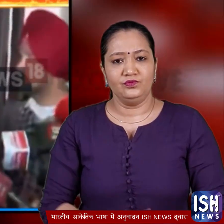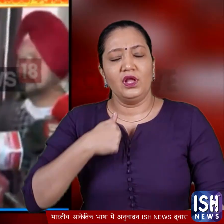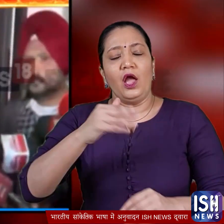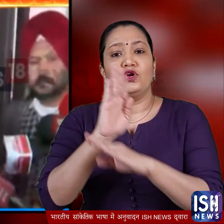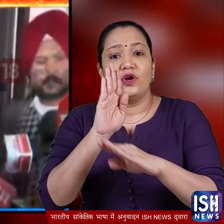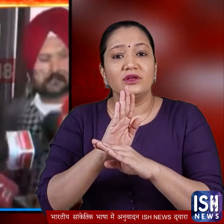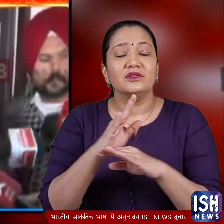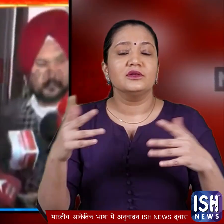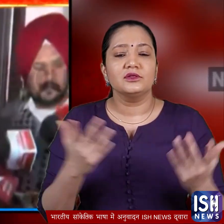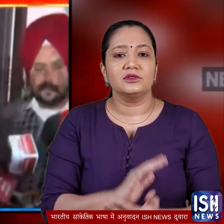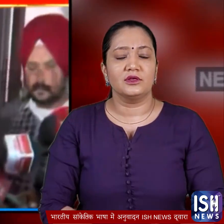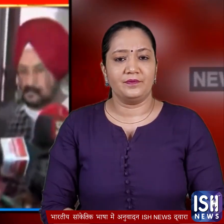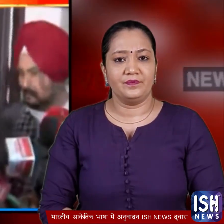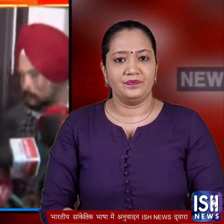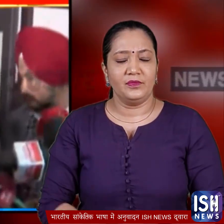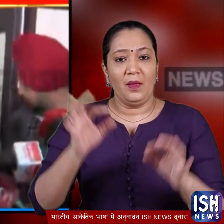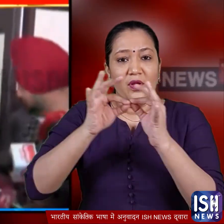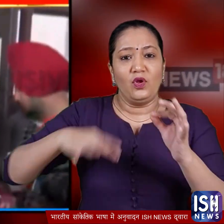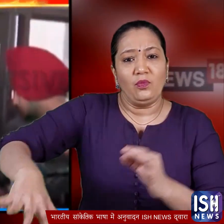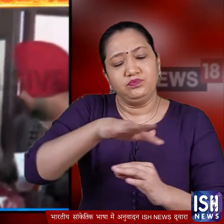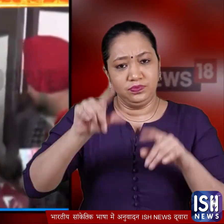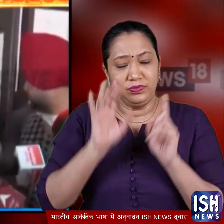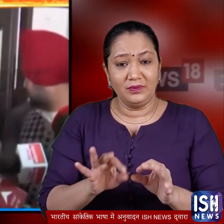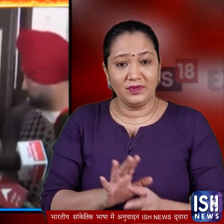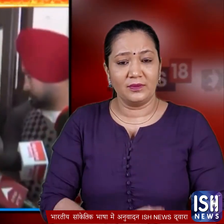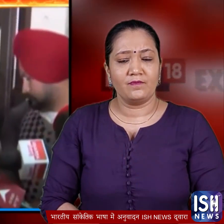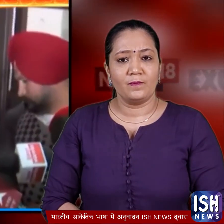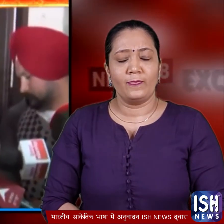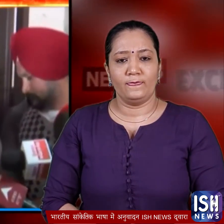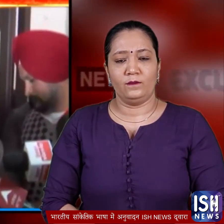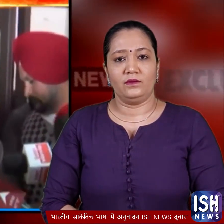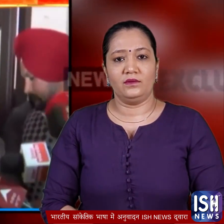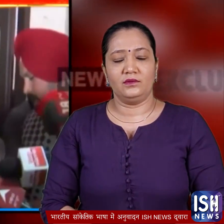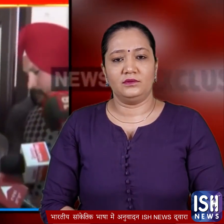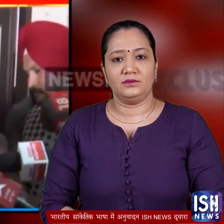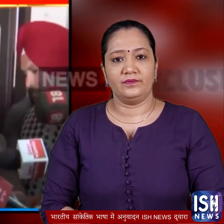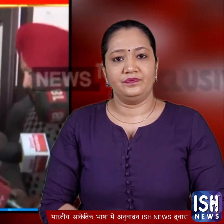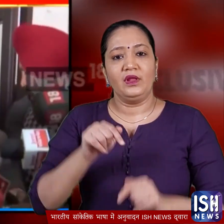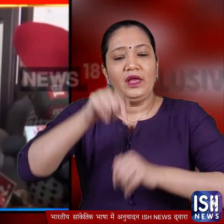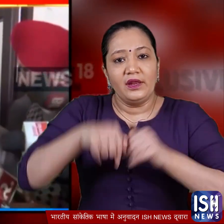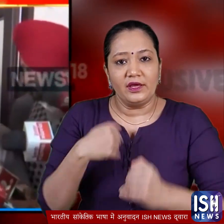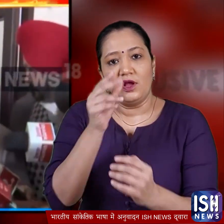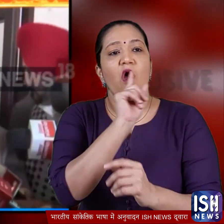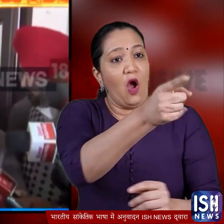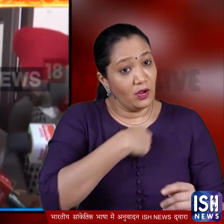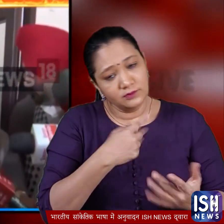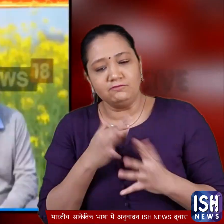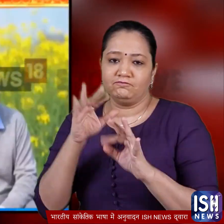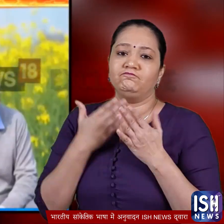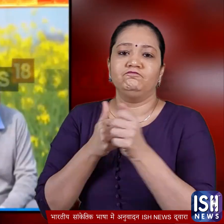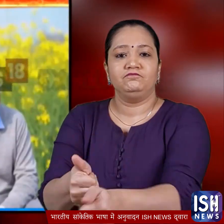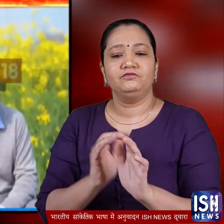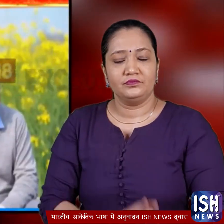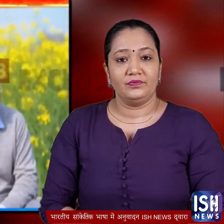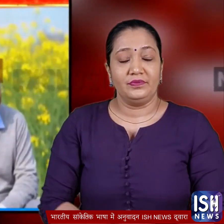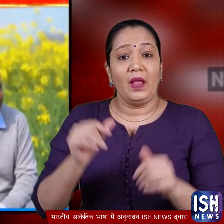मैनू कांग्रेस पार्टी ने भदौर हल्के तो भी इलेक्शन लड़न का हुक्म किया है।